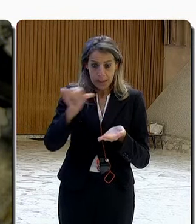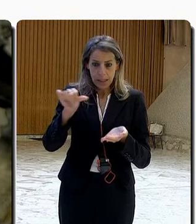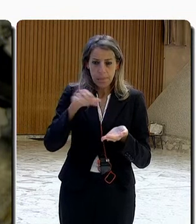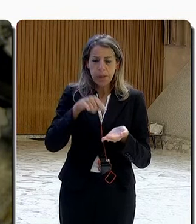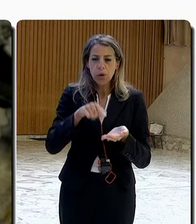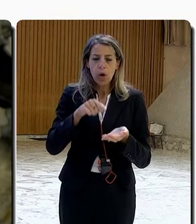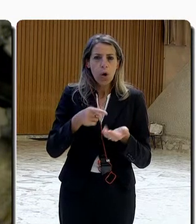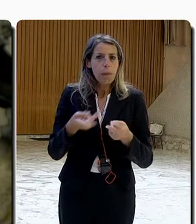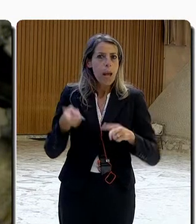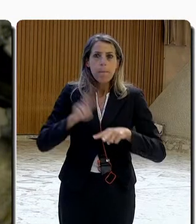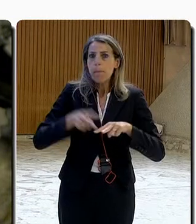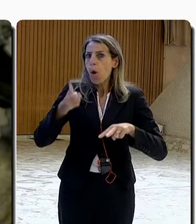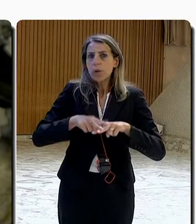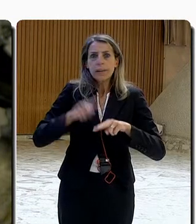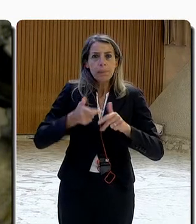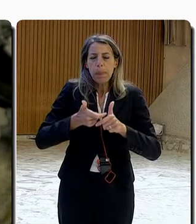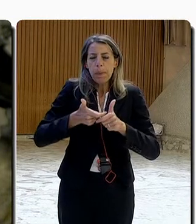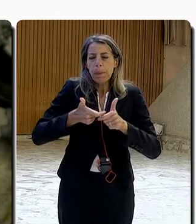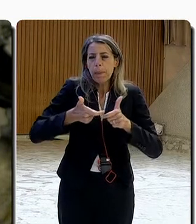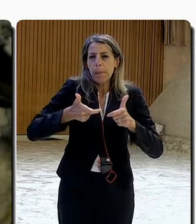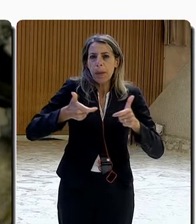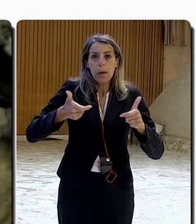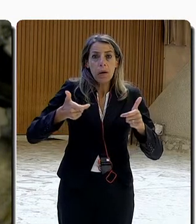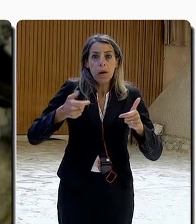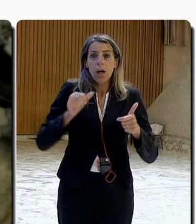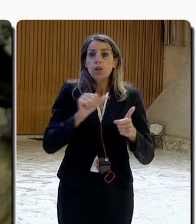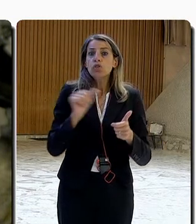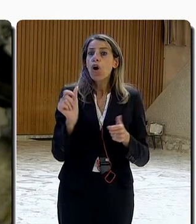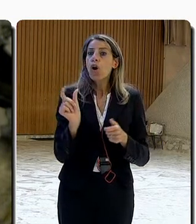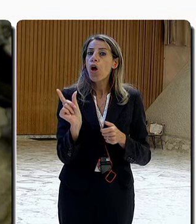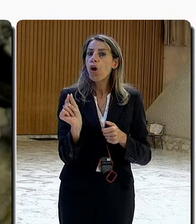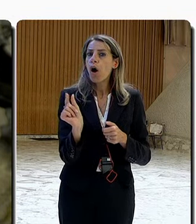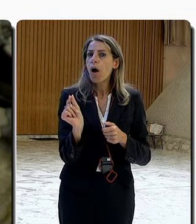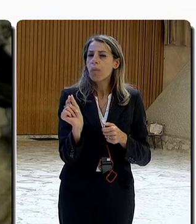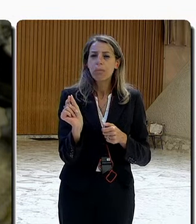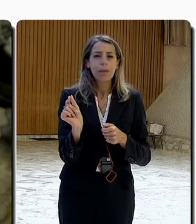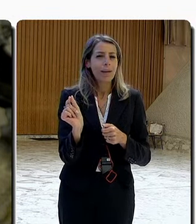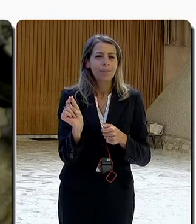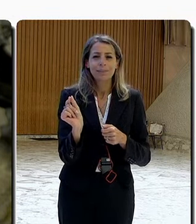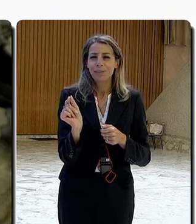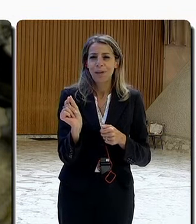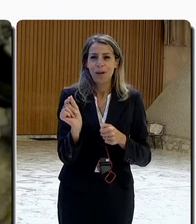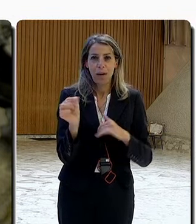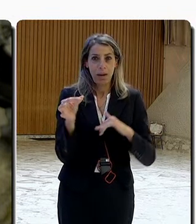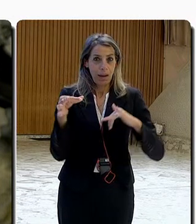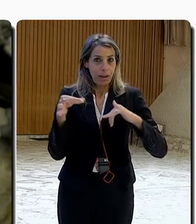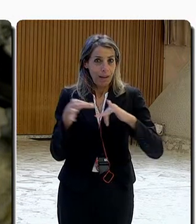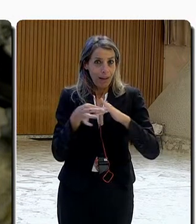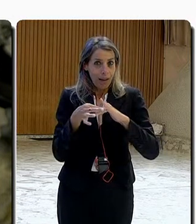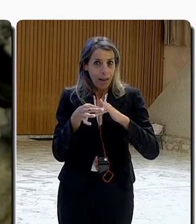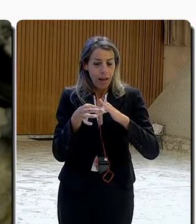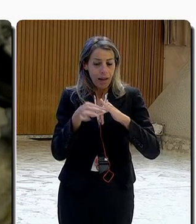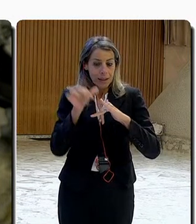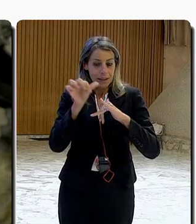stesso, che non si limita agli sposi, ma si espande intorno a